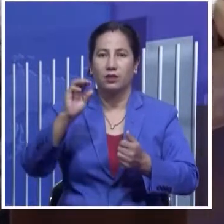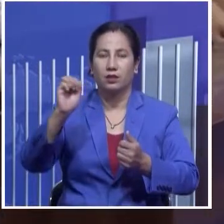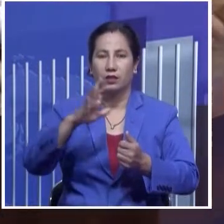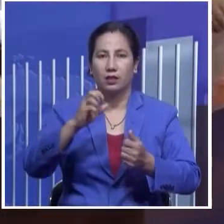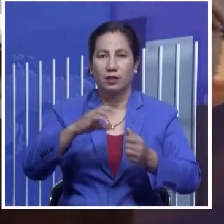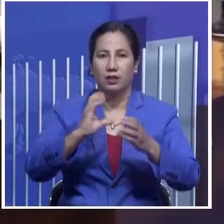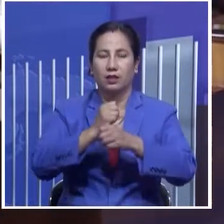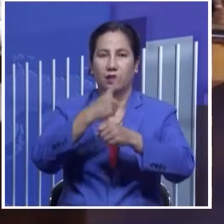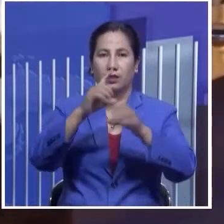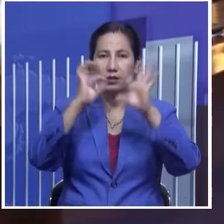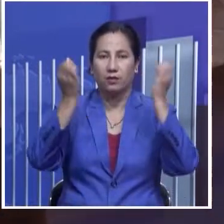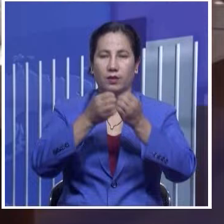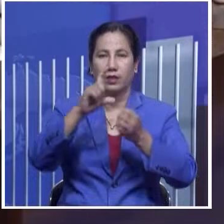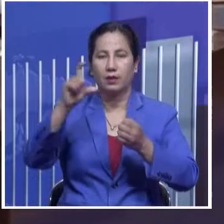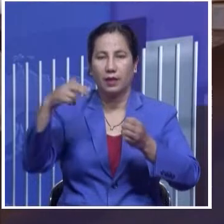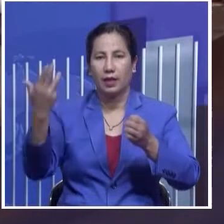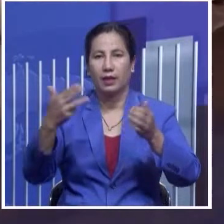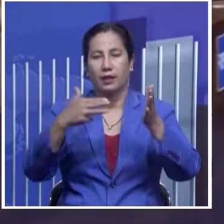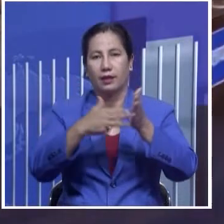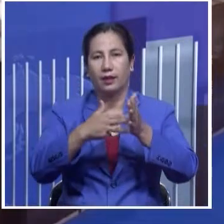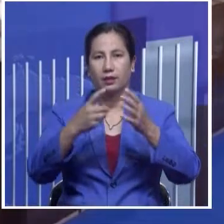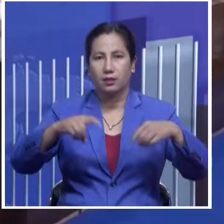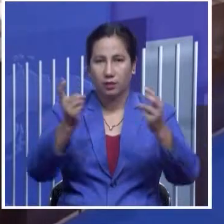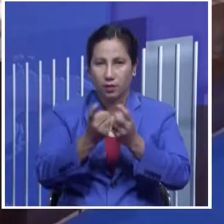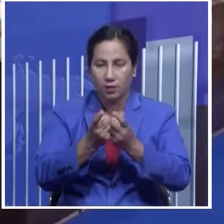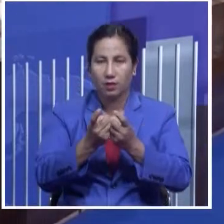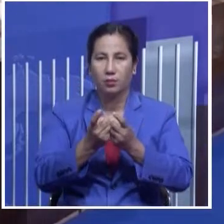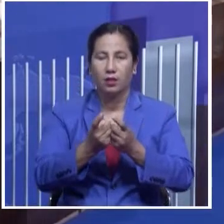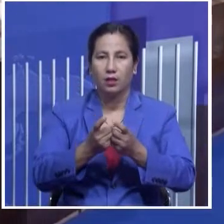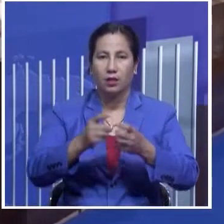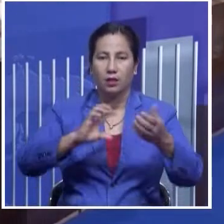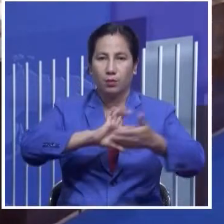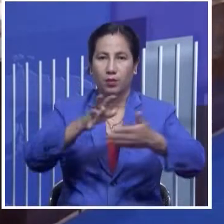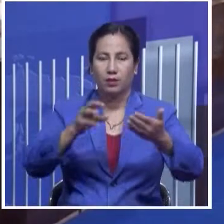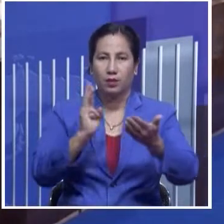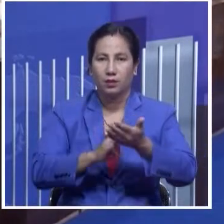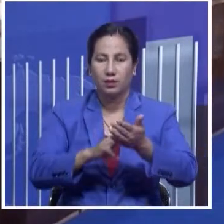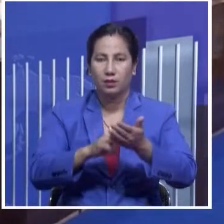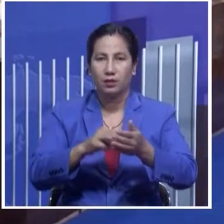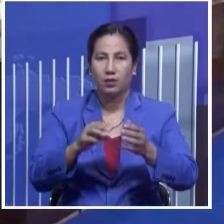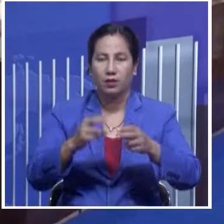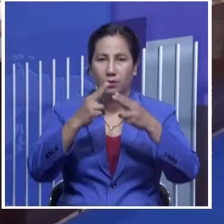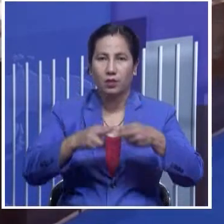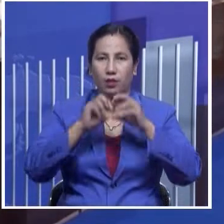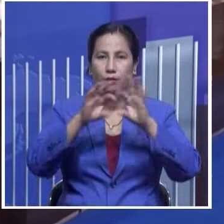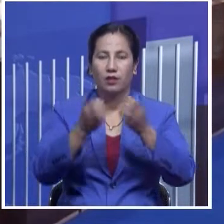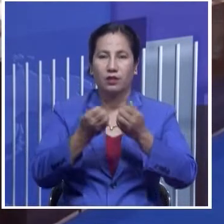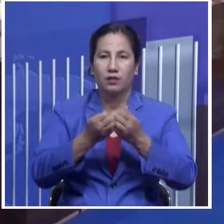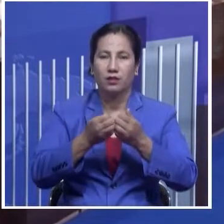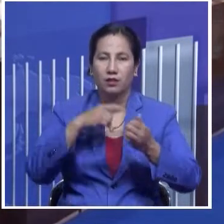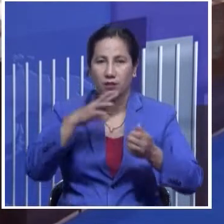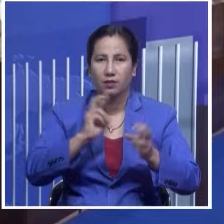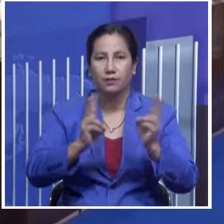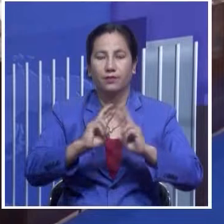एकीकृत समाजवादी र नेपाली कङ्ग्रेस संसदीय दलको बैठकमा प्रदेशसभा सदस्यहरूले यथास्थितिमा बजेट पारित गर्न नदिने अडान लिएका